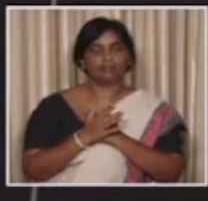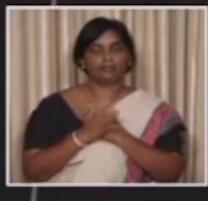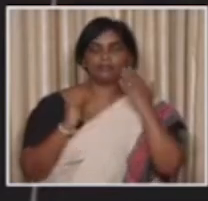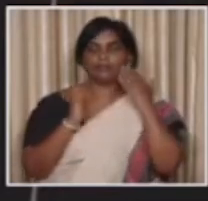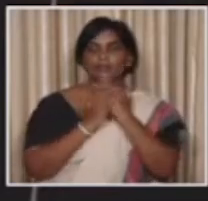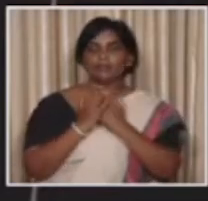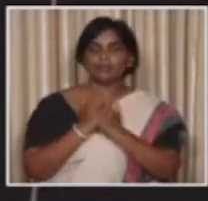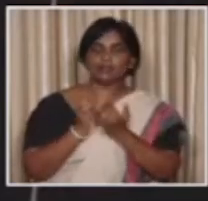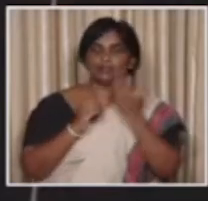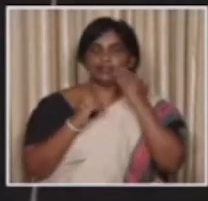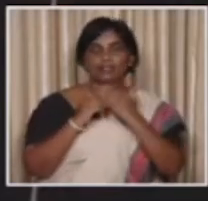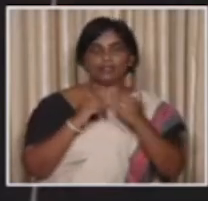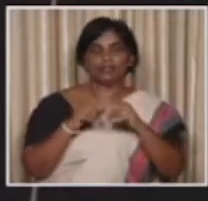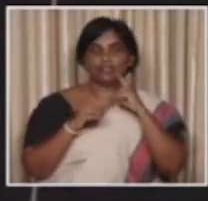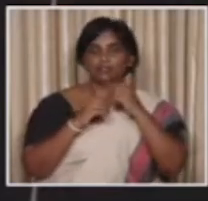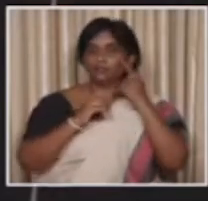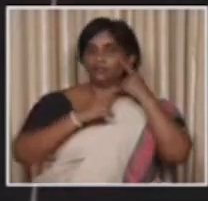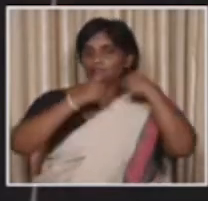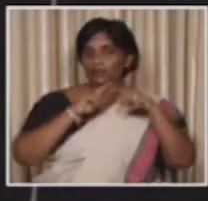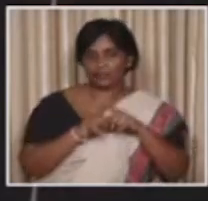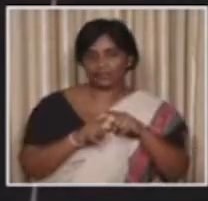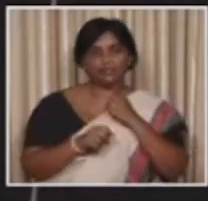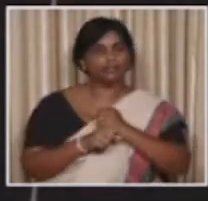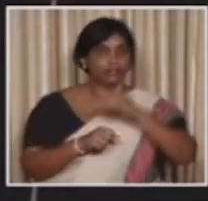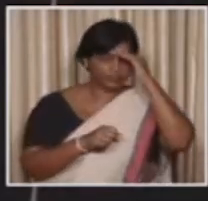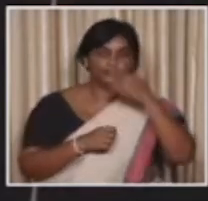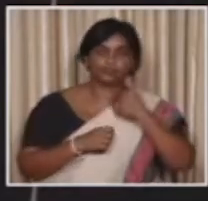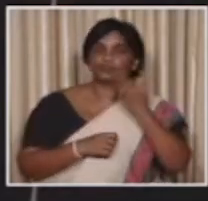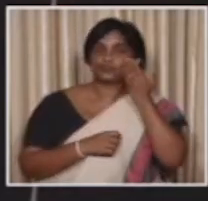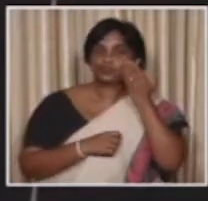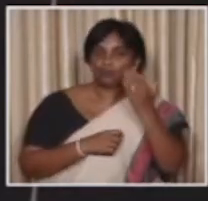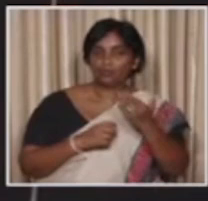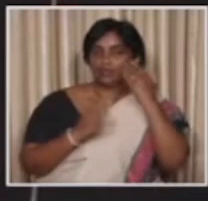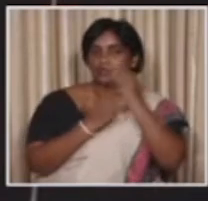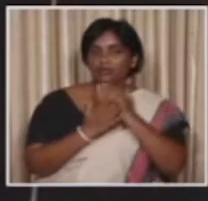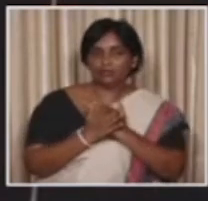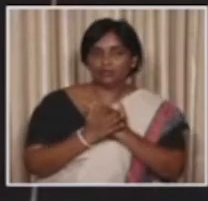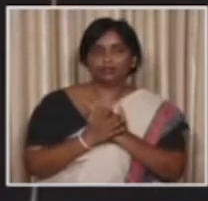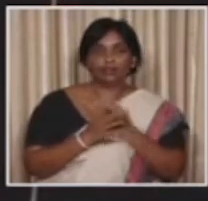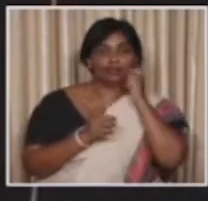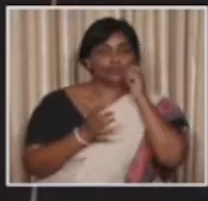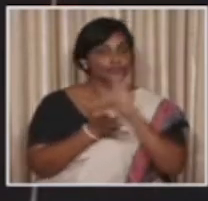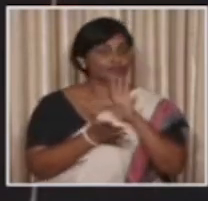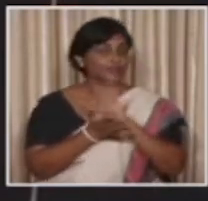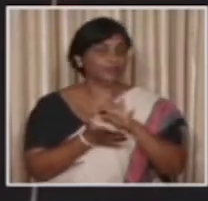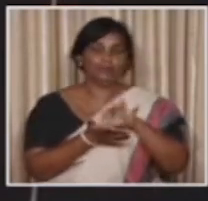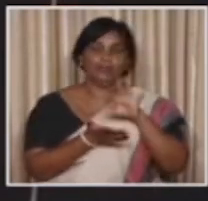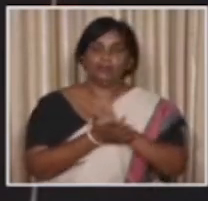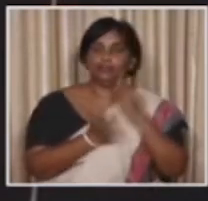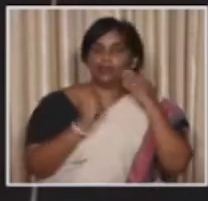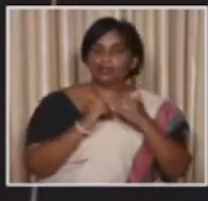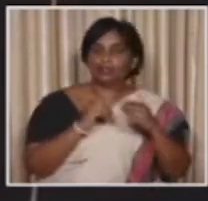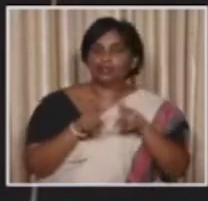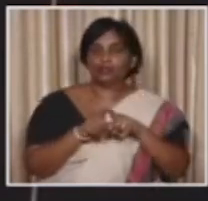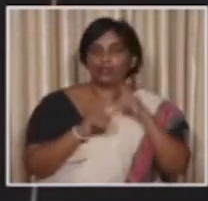ඕනේ. අපි බලයට පත් වෙච්ච හැම රාජ්‍ය නායකෙක්ම අපි දැක්කා මිනිස්සු සතුටු කරන්න තීරණ ගන්නවා. දැන් අපි